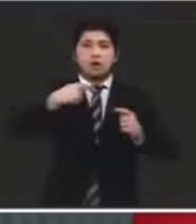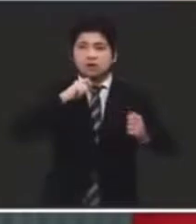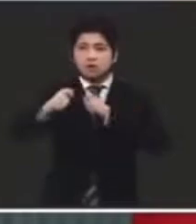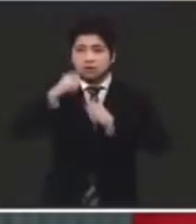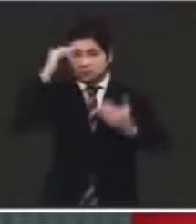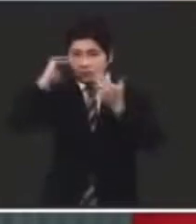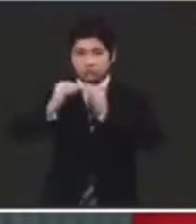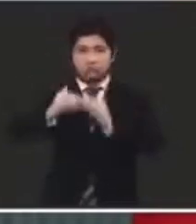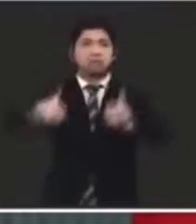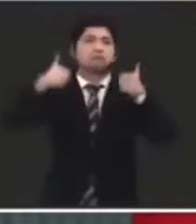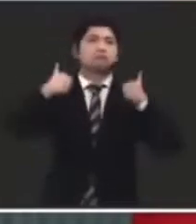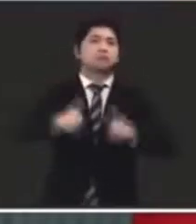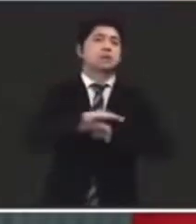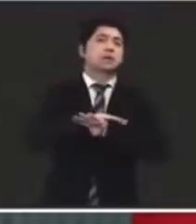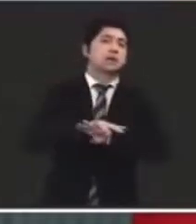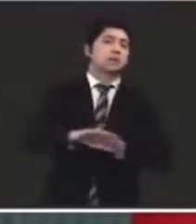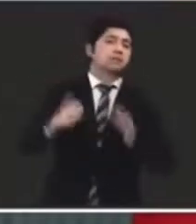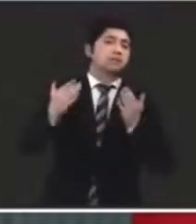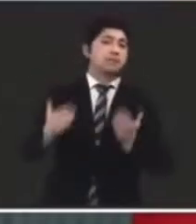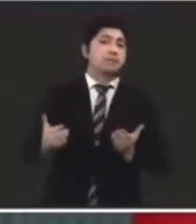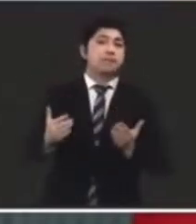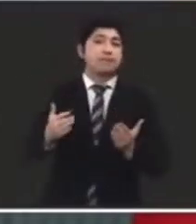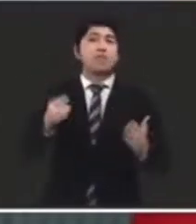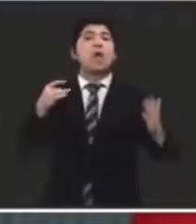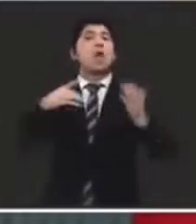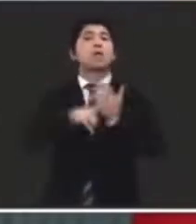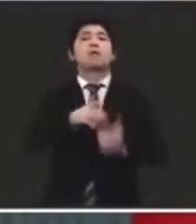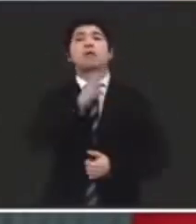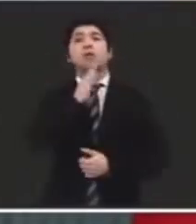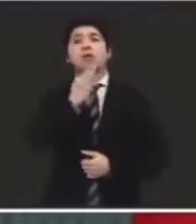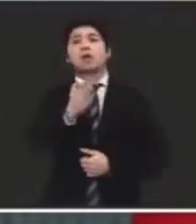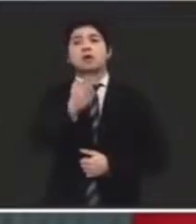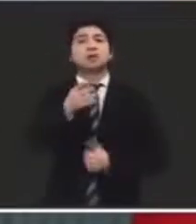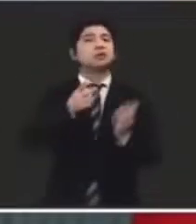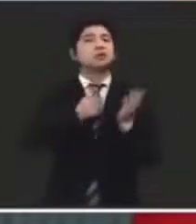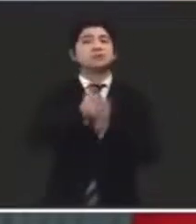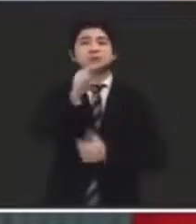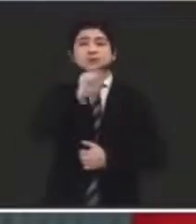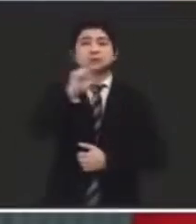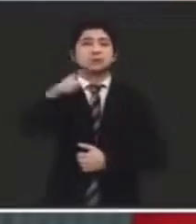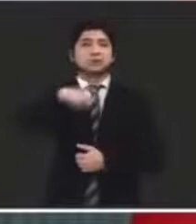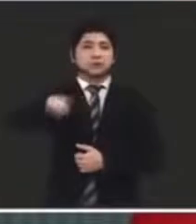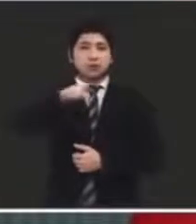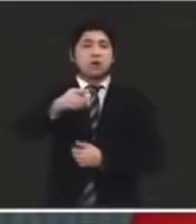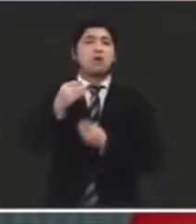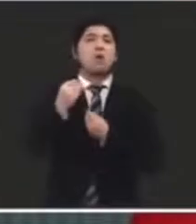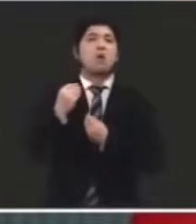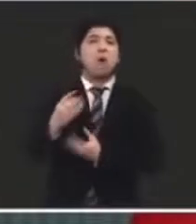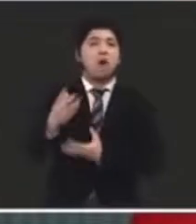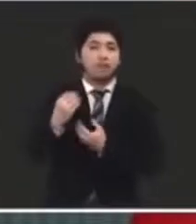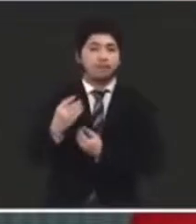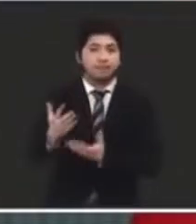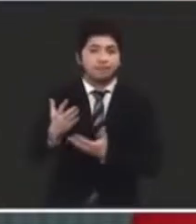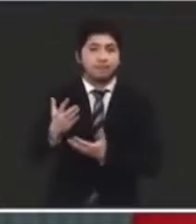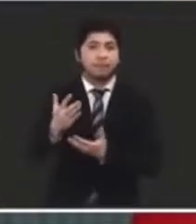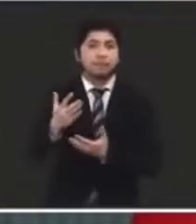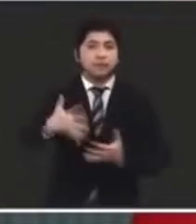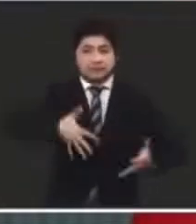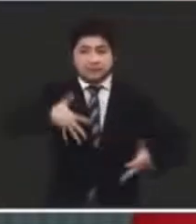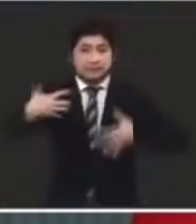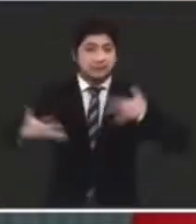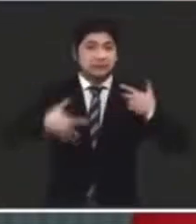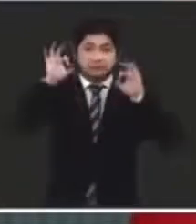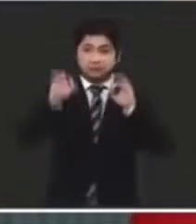mutabakata varıldı amacımız çiftçilerimizin üretim şevkini